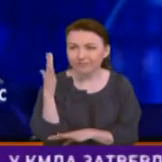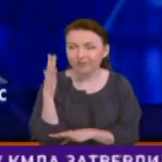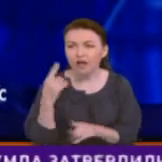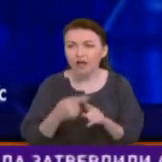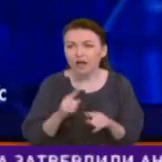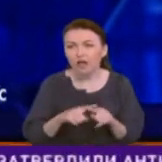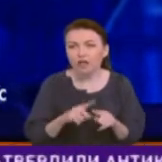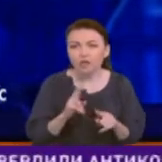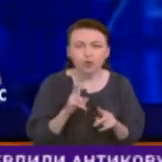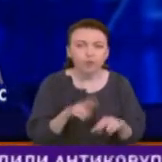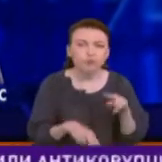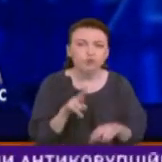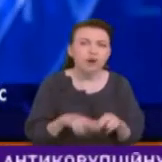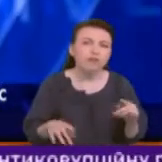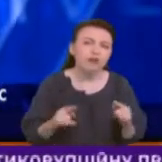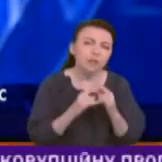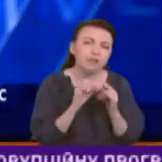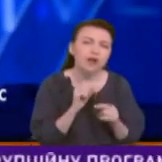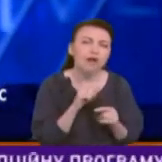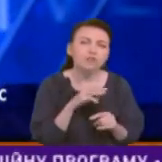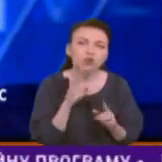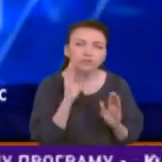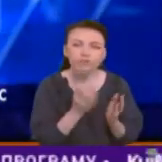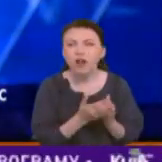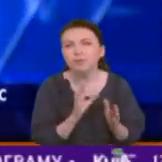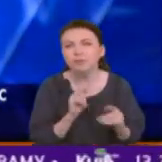будував там Лисов храм для саме автокефальної церкви,